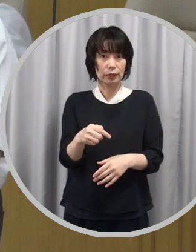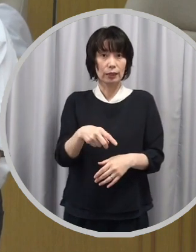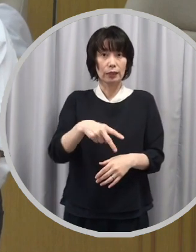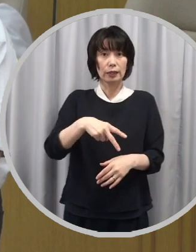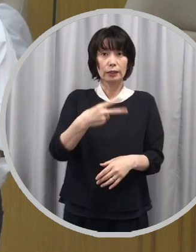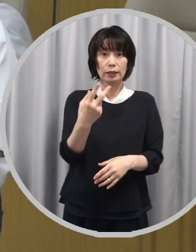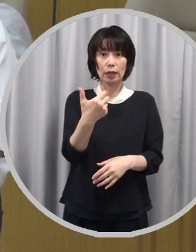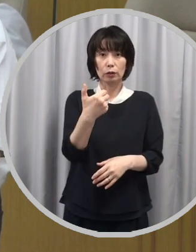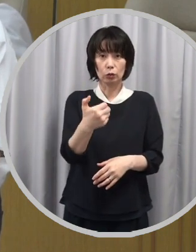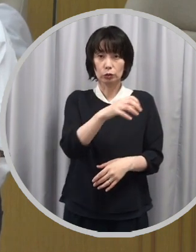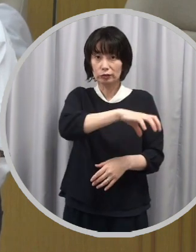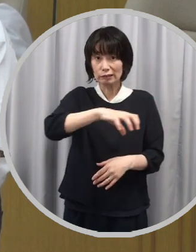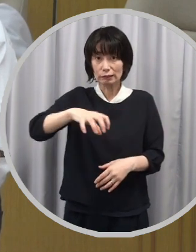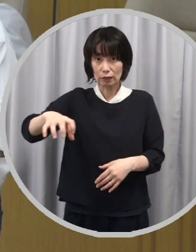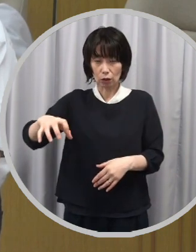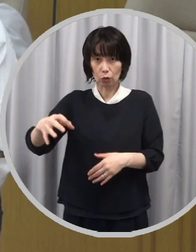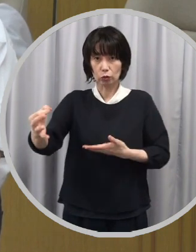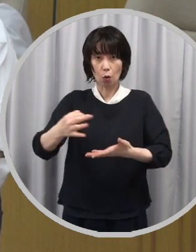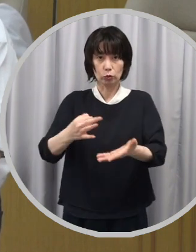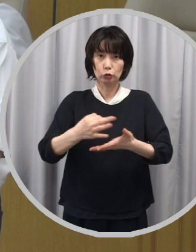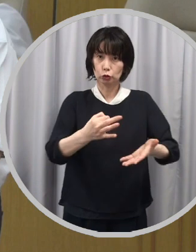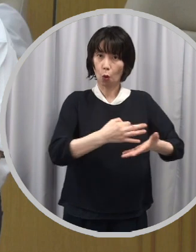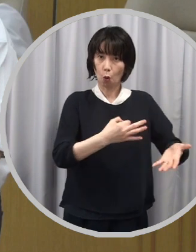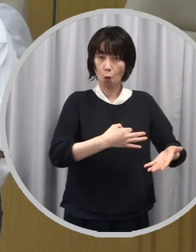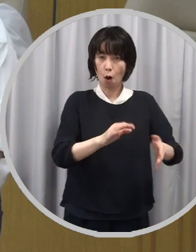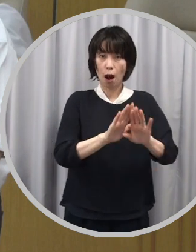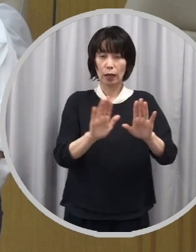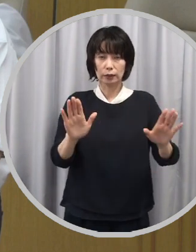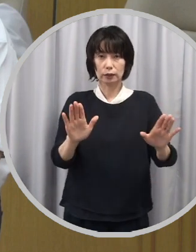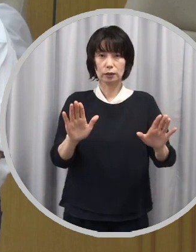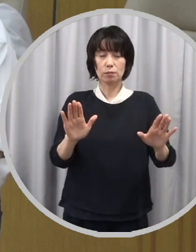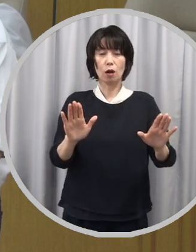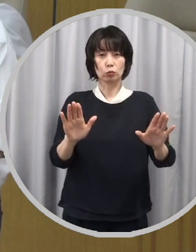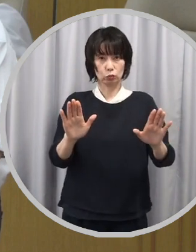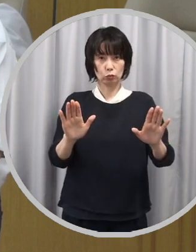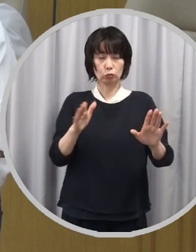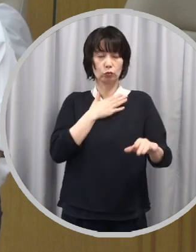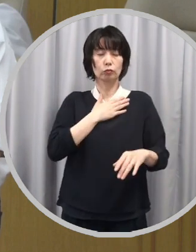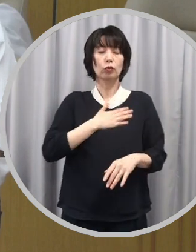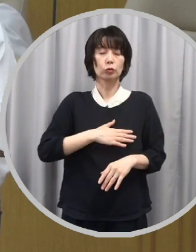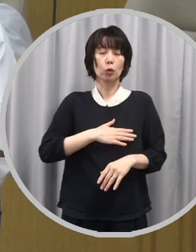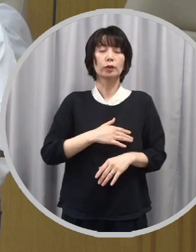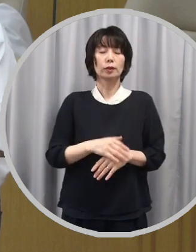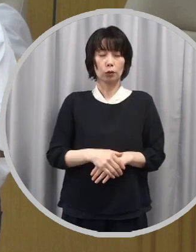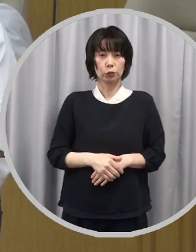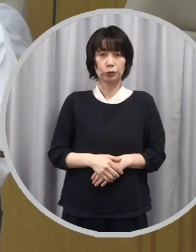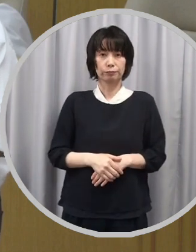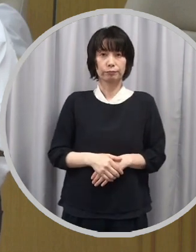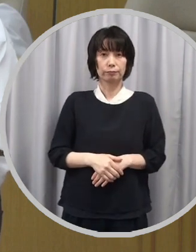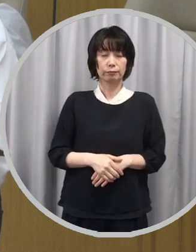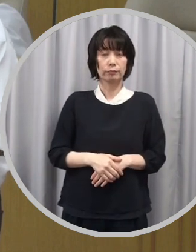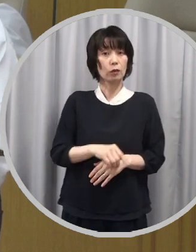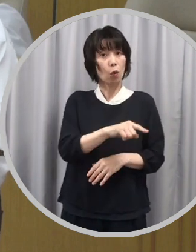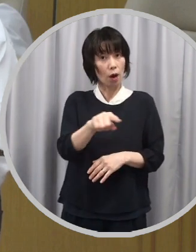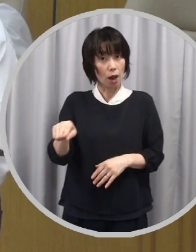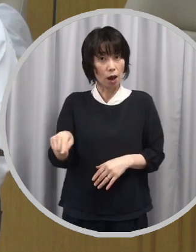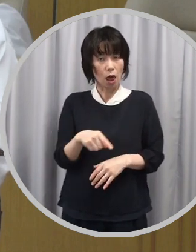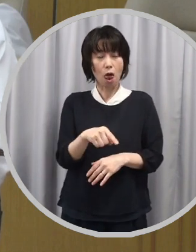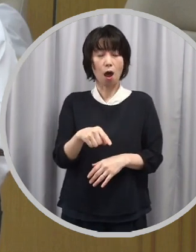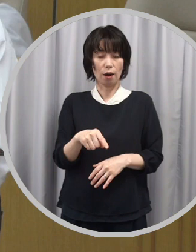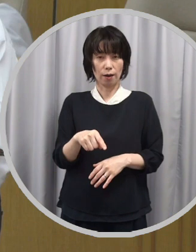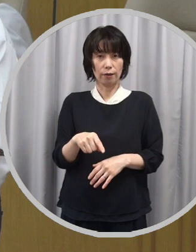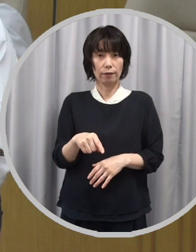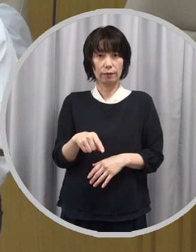250画の土地の分譲が始まることを承知しておりますが、これらの区画